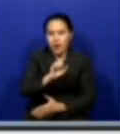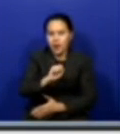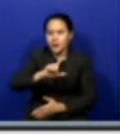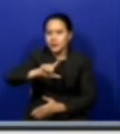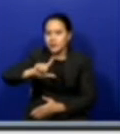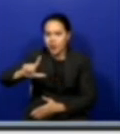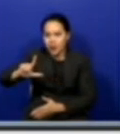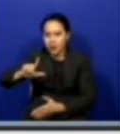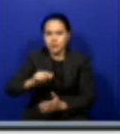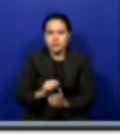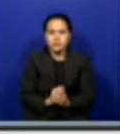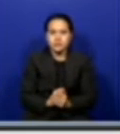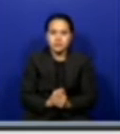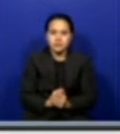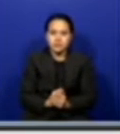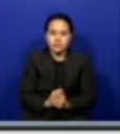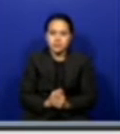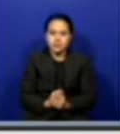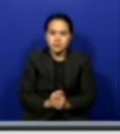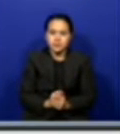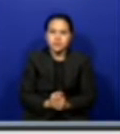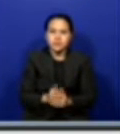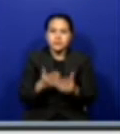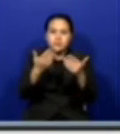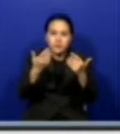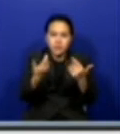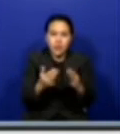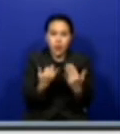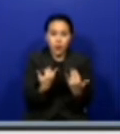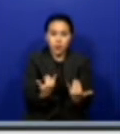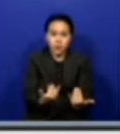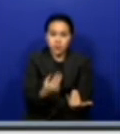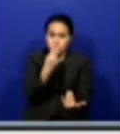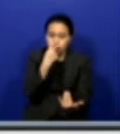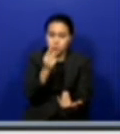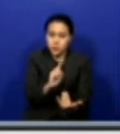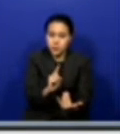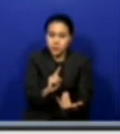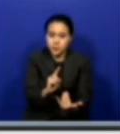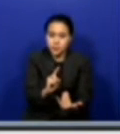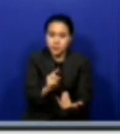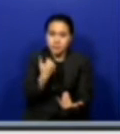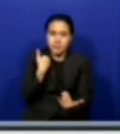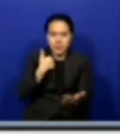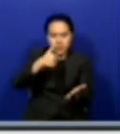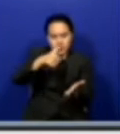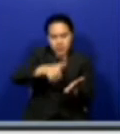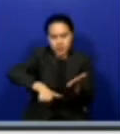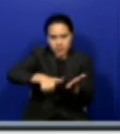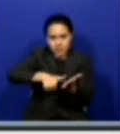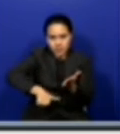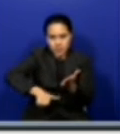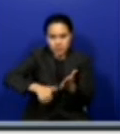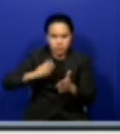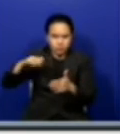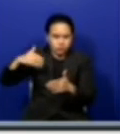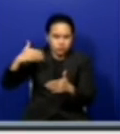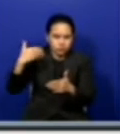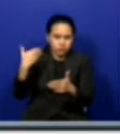ทเพราะฉะนั้นตรงนี้จะส่งผลให้หนี้สาธารณะสิ้นสุดปี